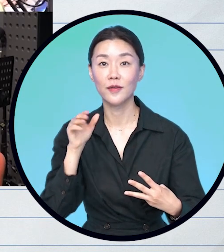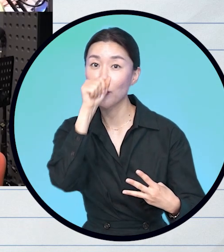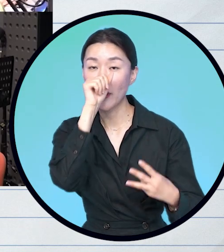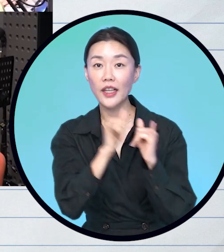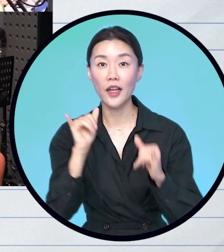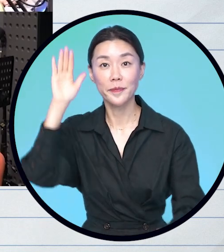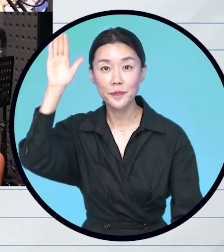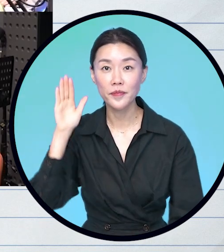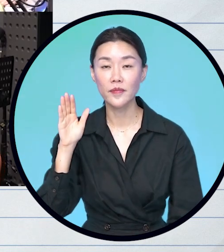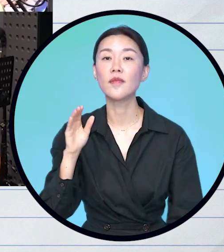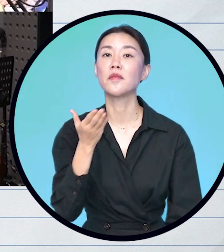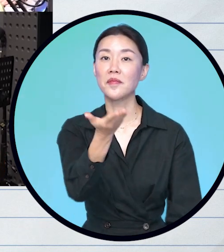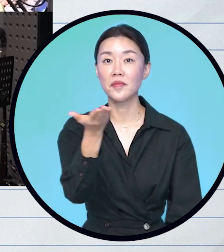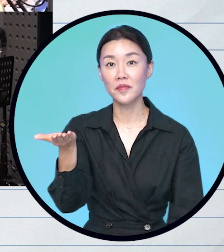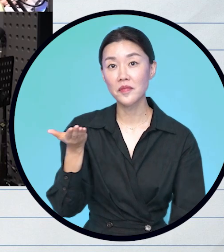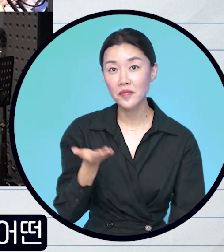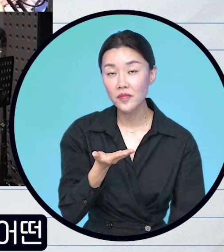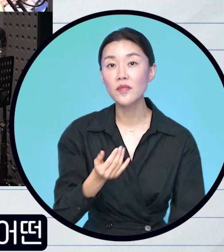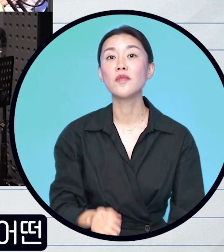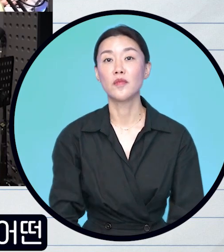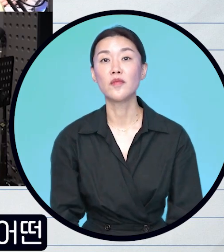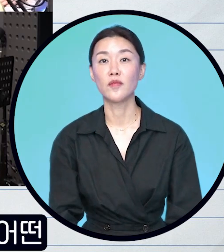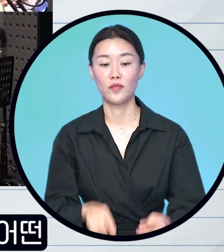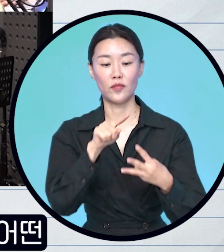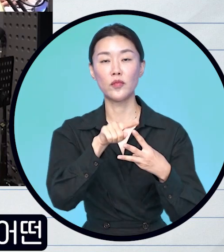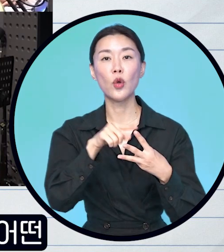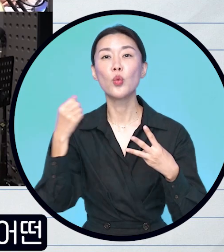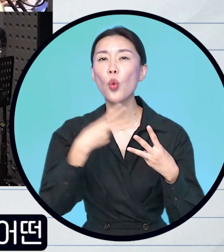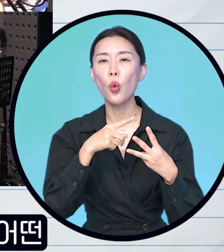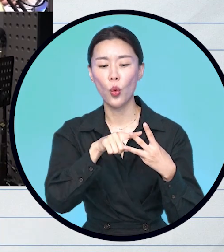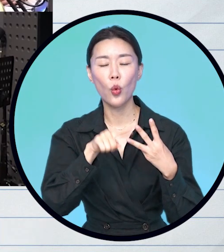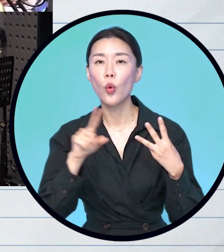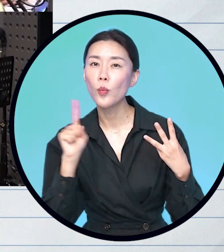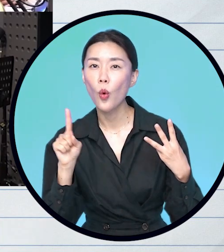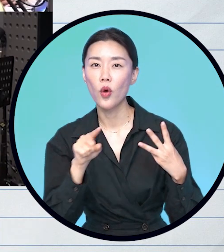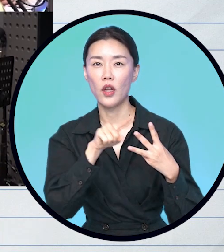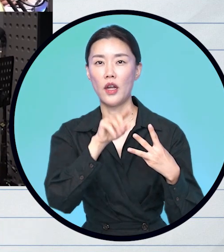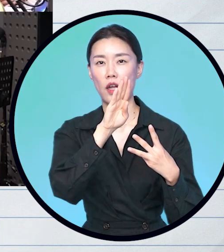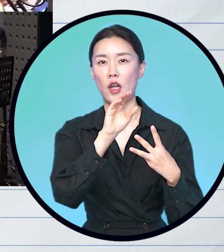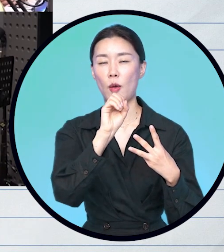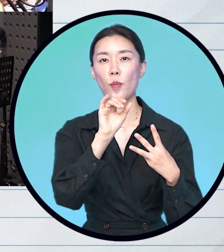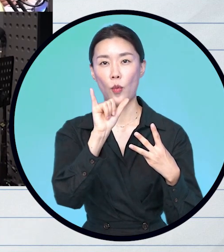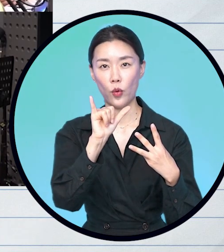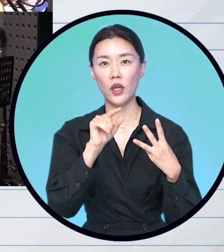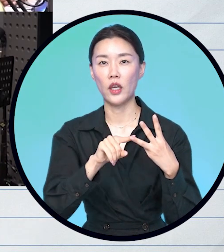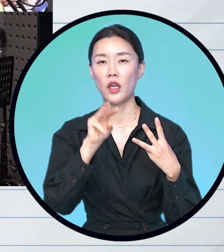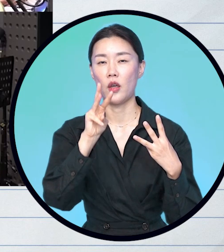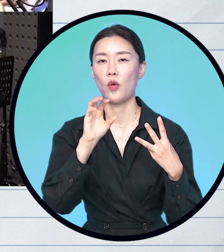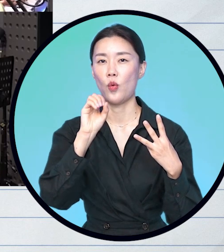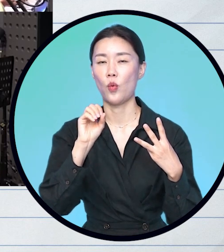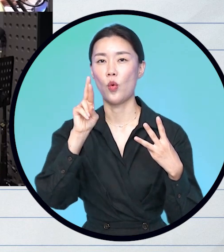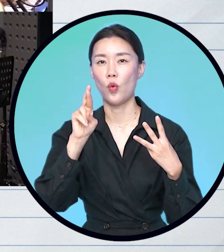버전. 태연 씨, 휴닝 카이 씨, U 버전이 좋고 또 다른 버전 어떤 보이랑 월드가 있습니다. 네. 보이랑